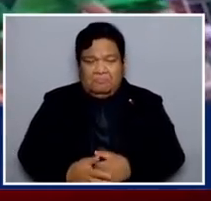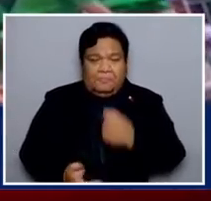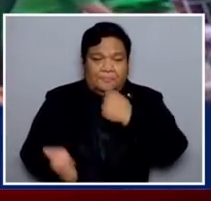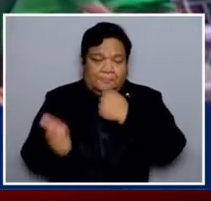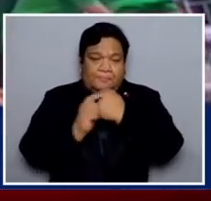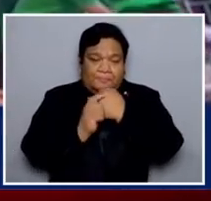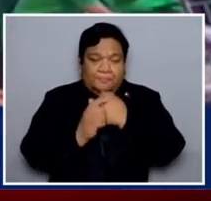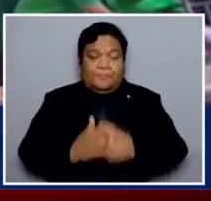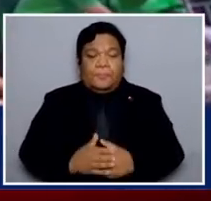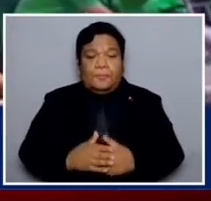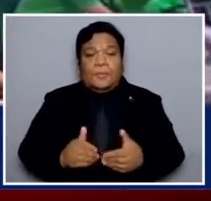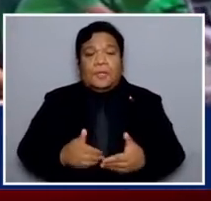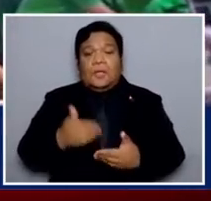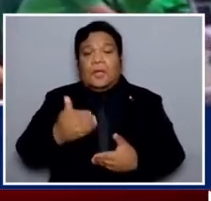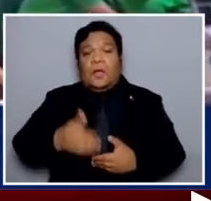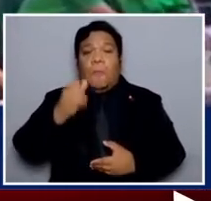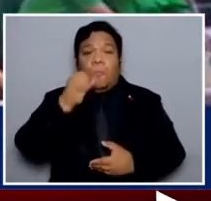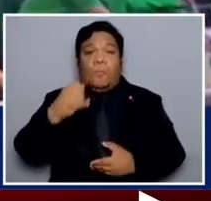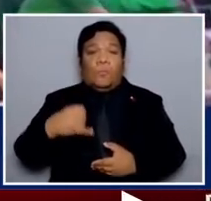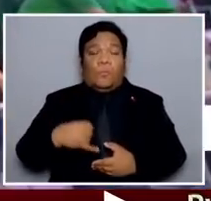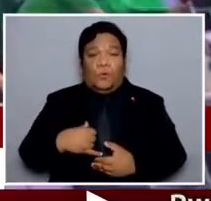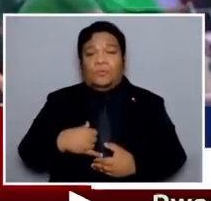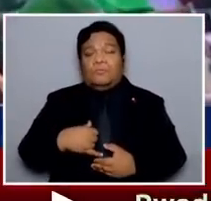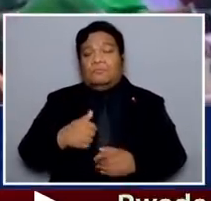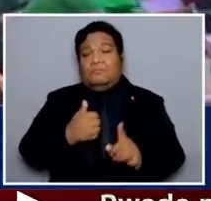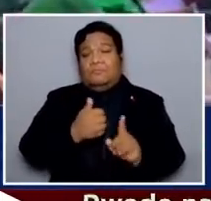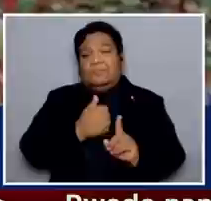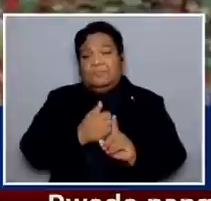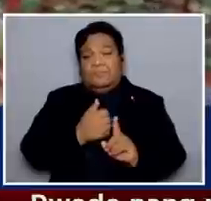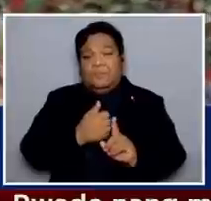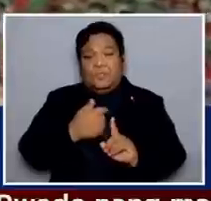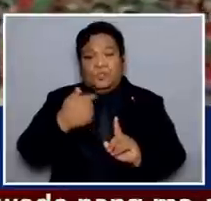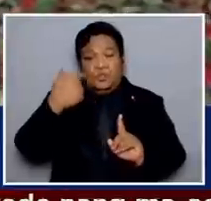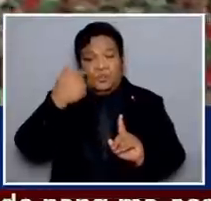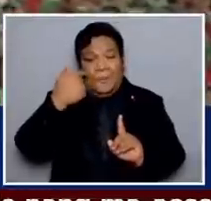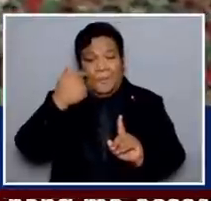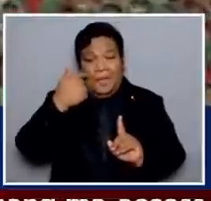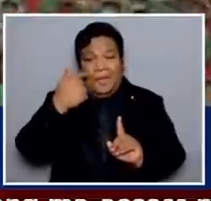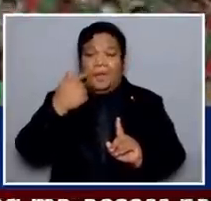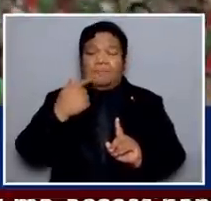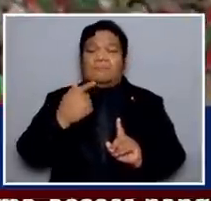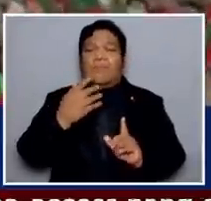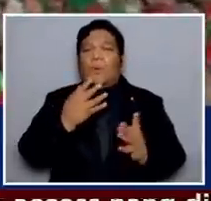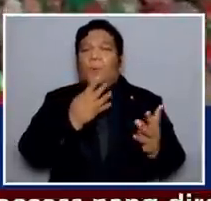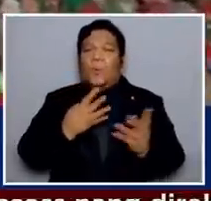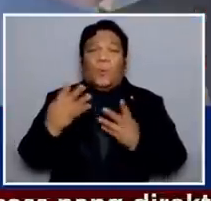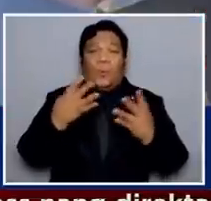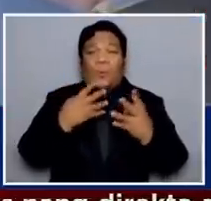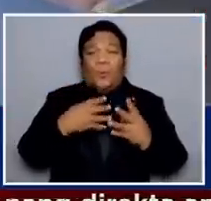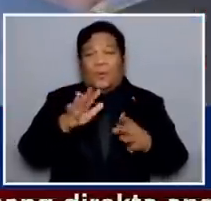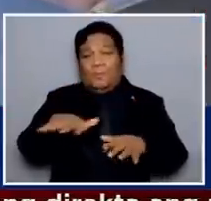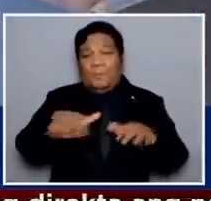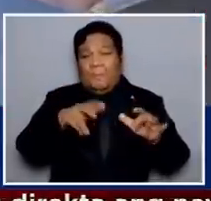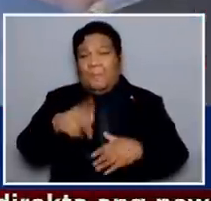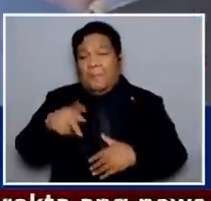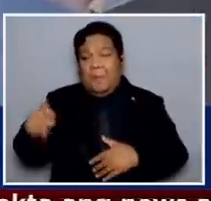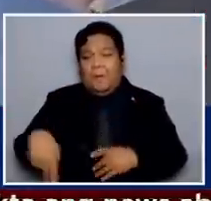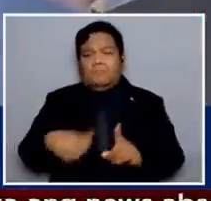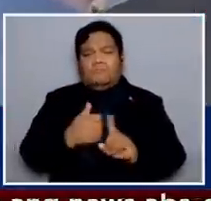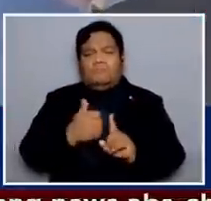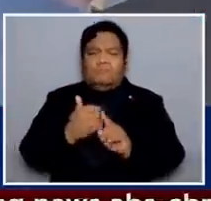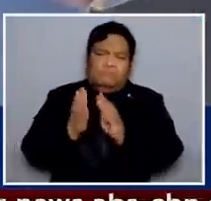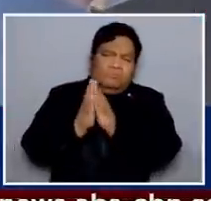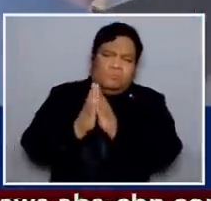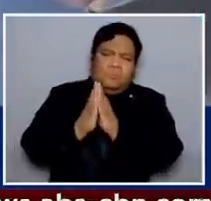Pampanga kahapon, hiniling ni dating Pangulong Gloria Macapagal Arroyo sa mga kabalen ang landslide victory para sa Marcos